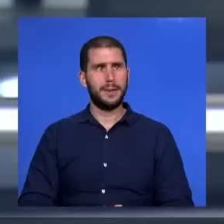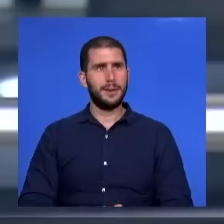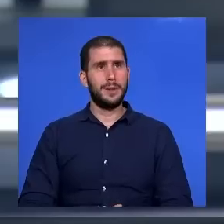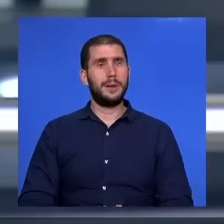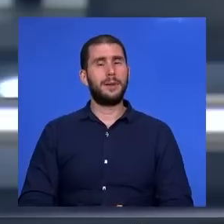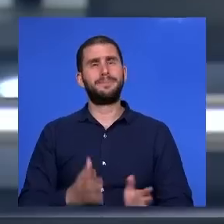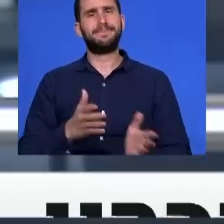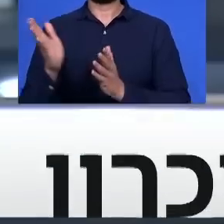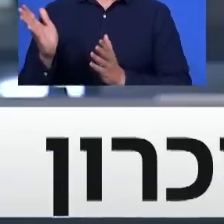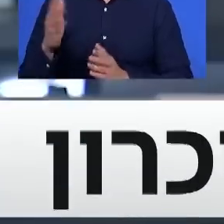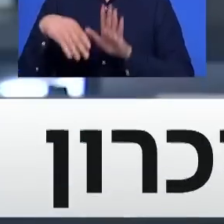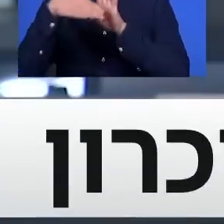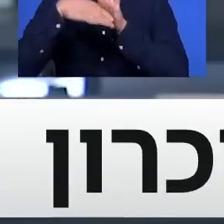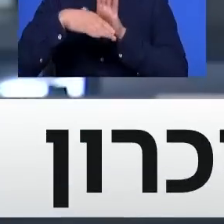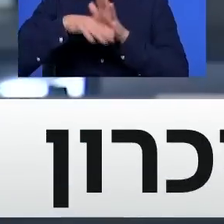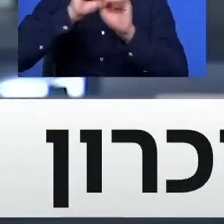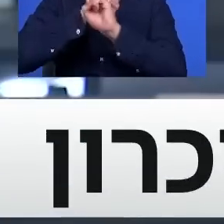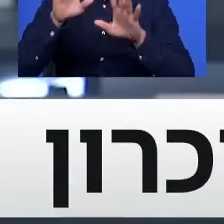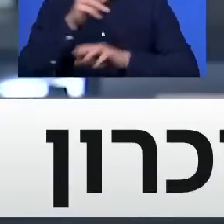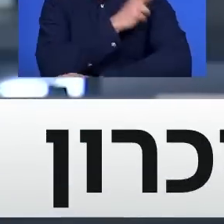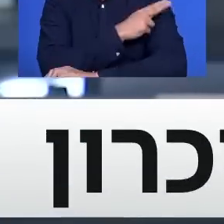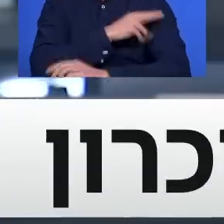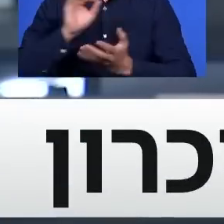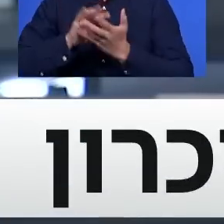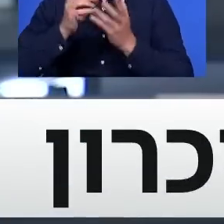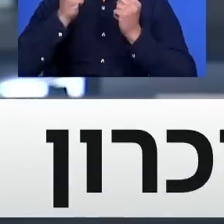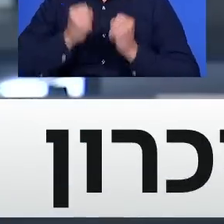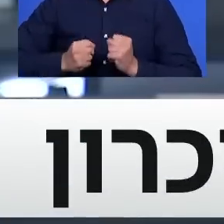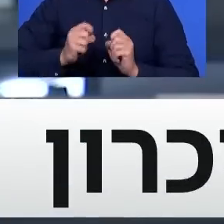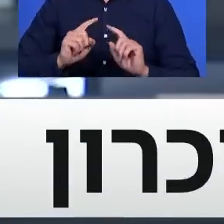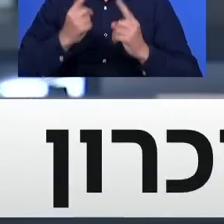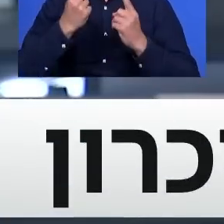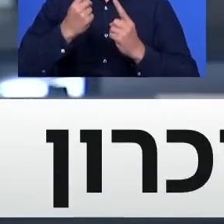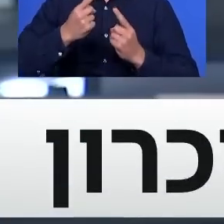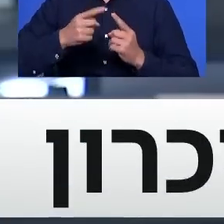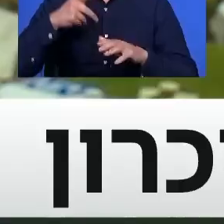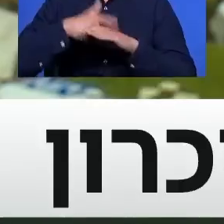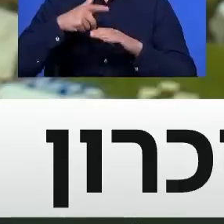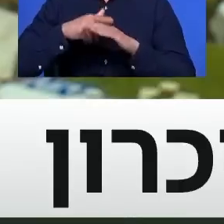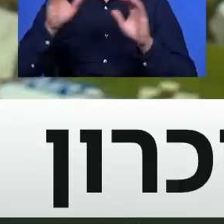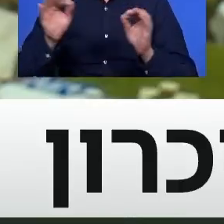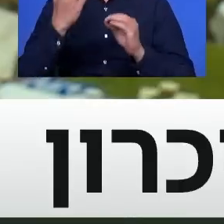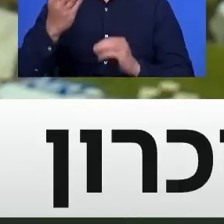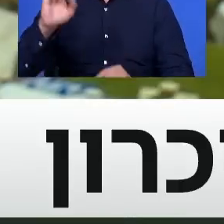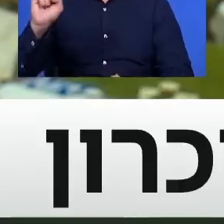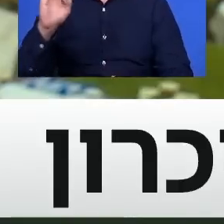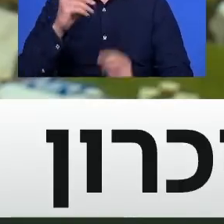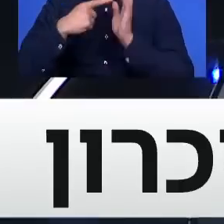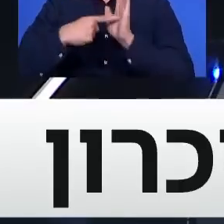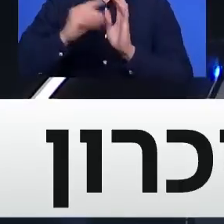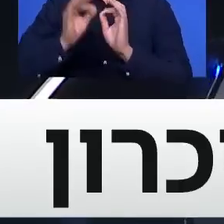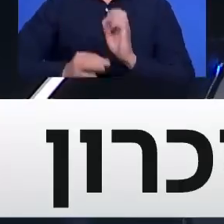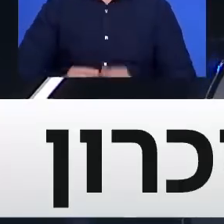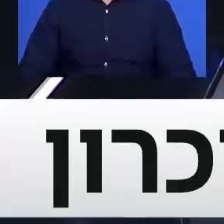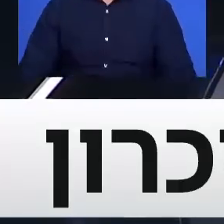ומכאן להנחיות שמפרסמים במשטרה ובמשרד הביטחון למקרה של הפרעות בתקסים. סולימן מסעודה, אתה מביא את הפרטים. כן, מיכל,